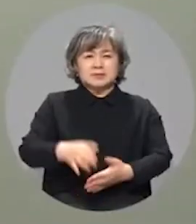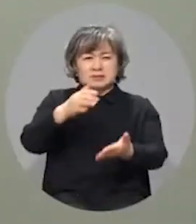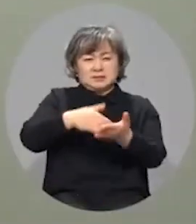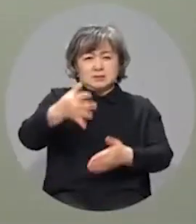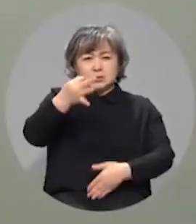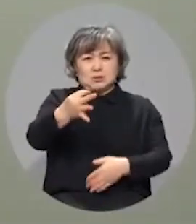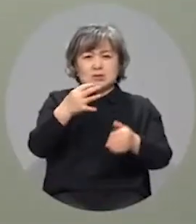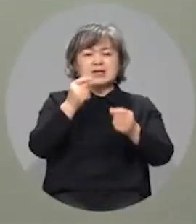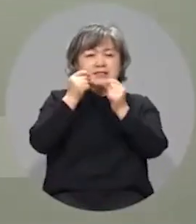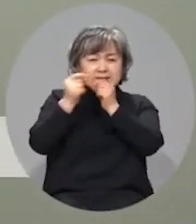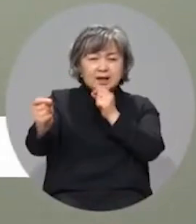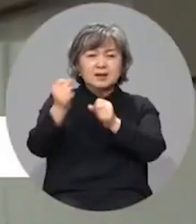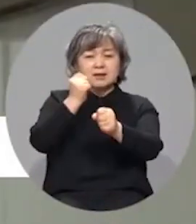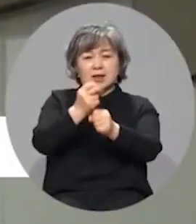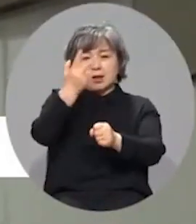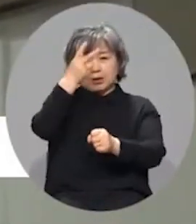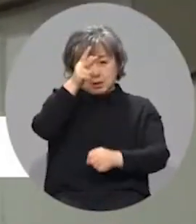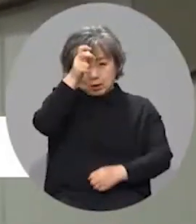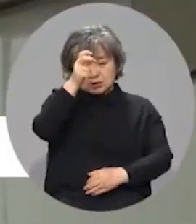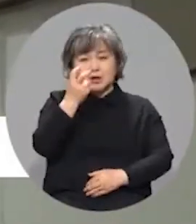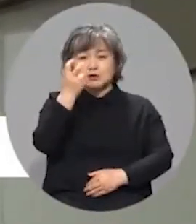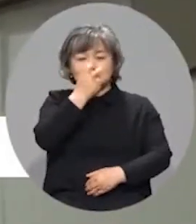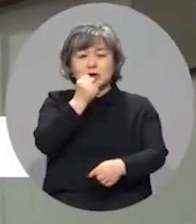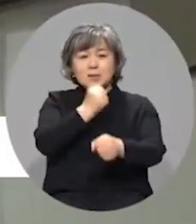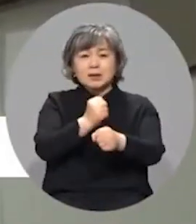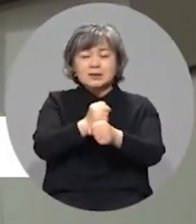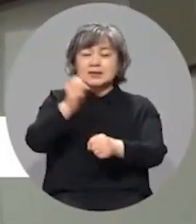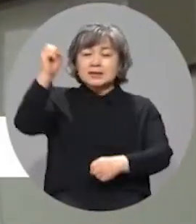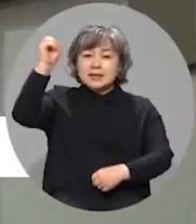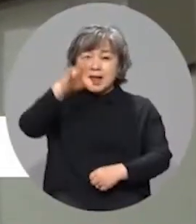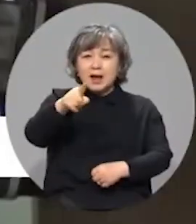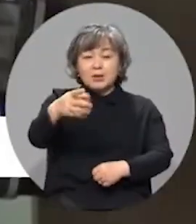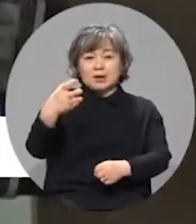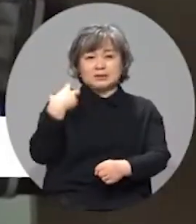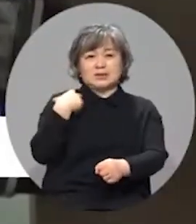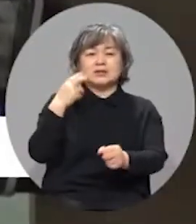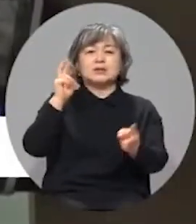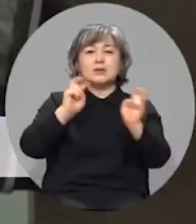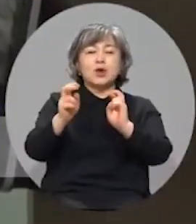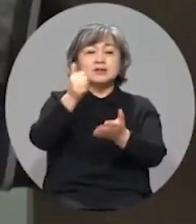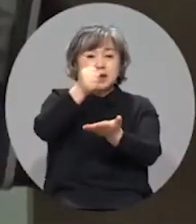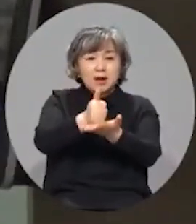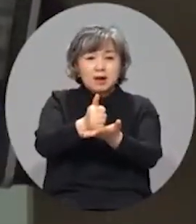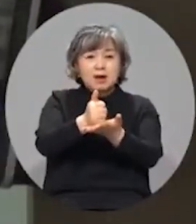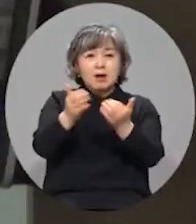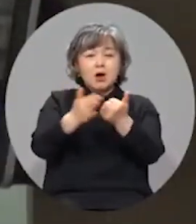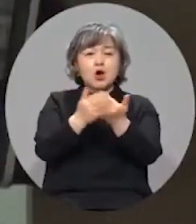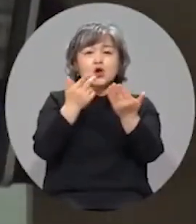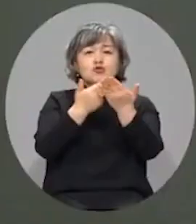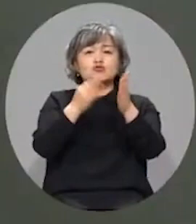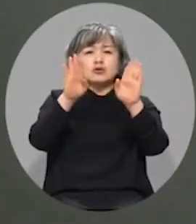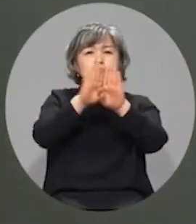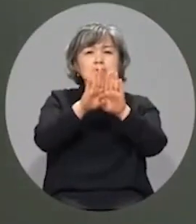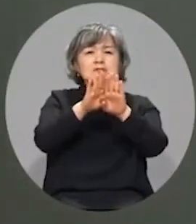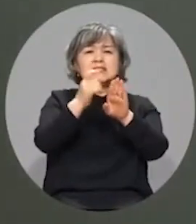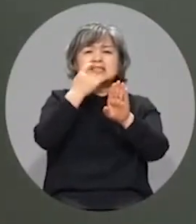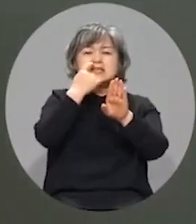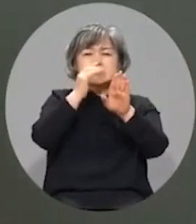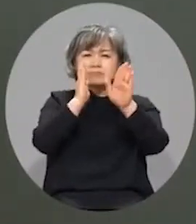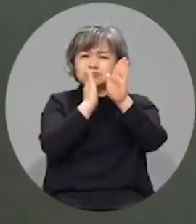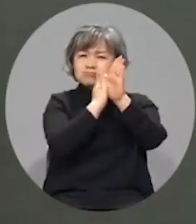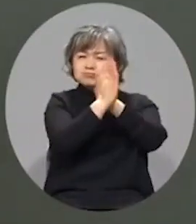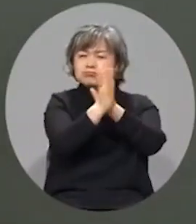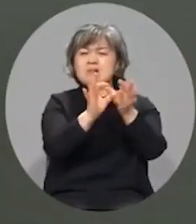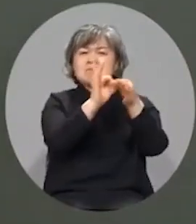수백억대 사기 혐의로 경찰의 수사를 받던 전주의 한 태양광 분양업체. 업체 대표의 방 유리문은 하얀 종이로 가려진 채